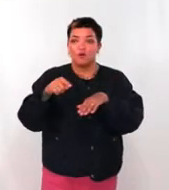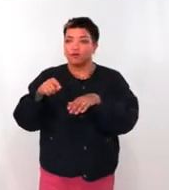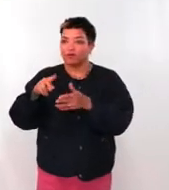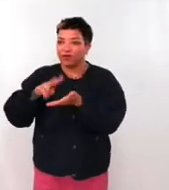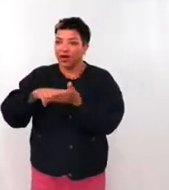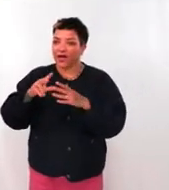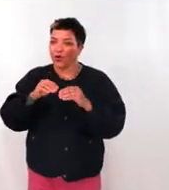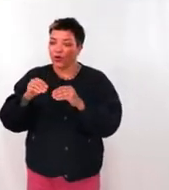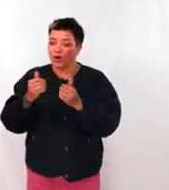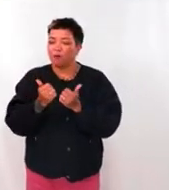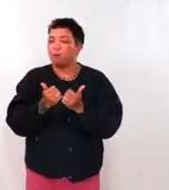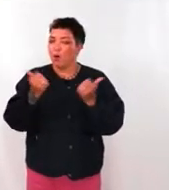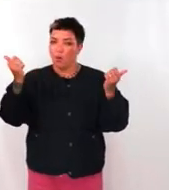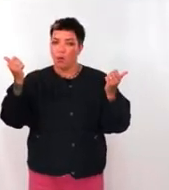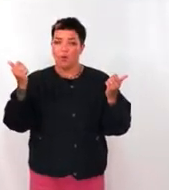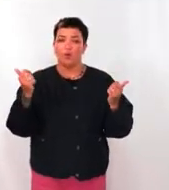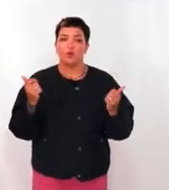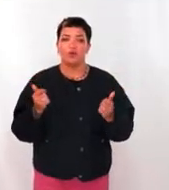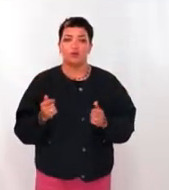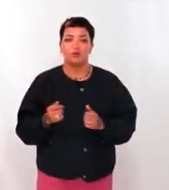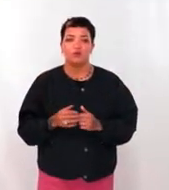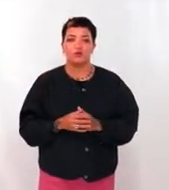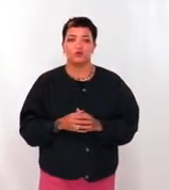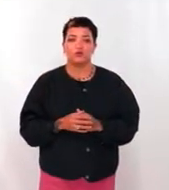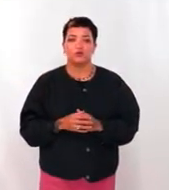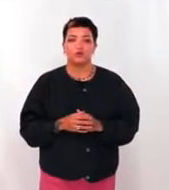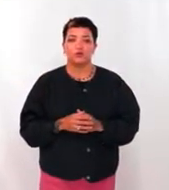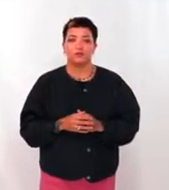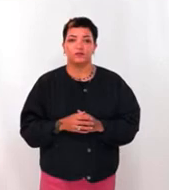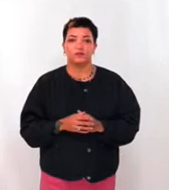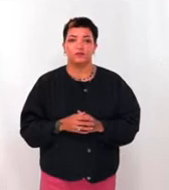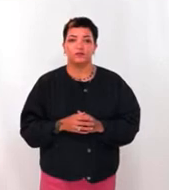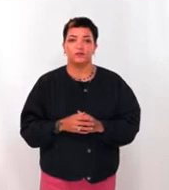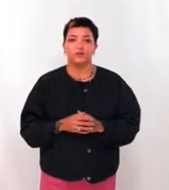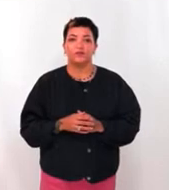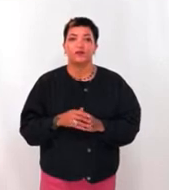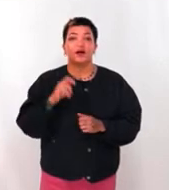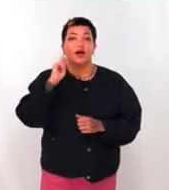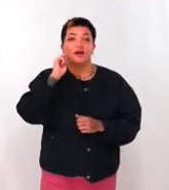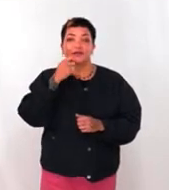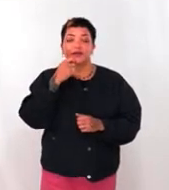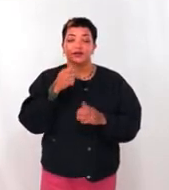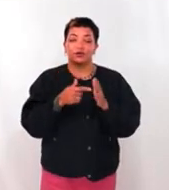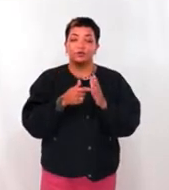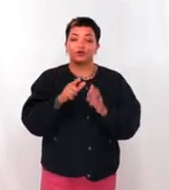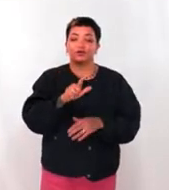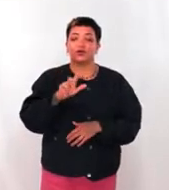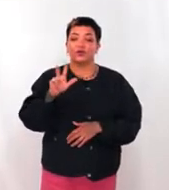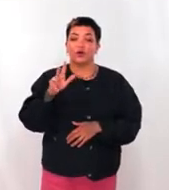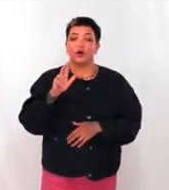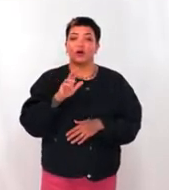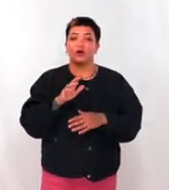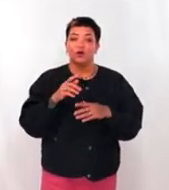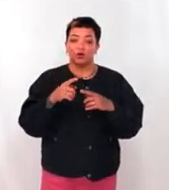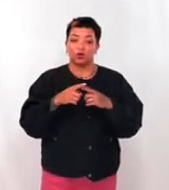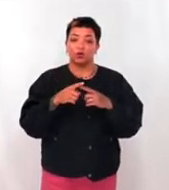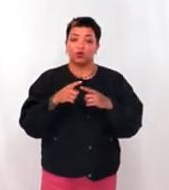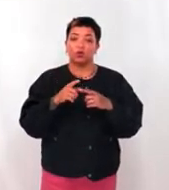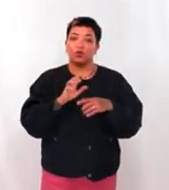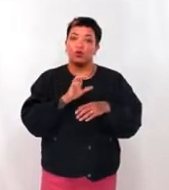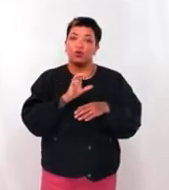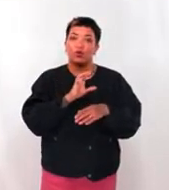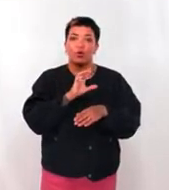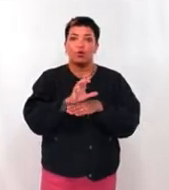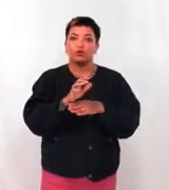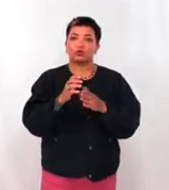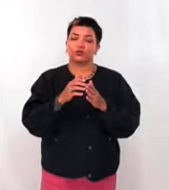qui correspond, et en toute humilité, quand en avril 2023 nous avions présenté un contre-budget, la somme